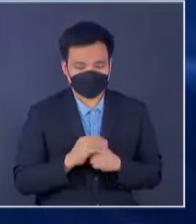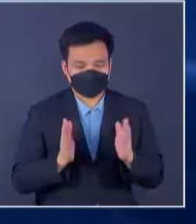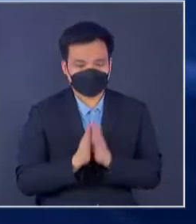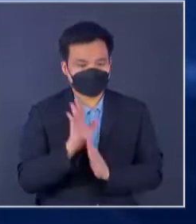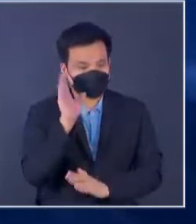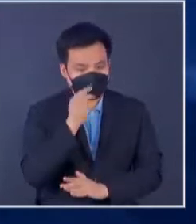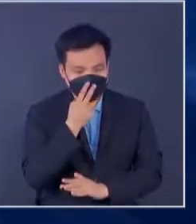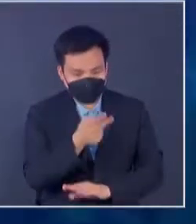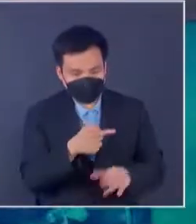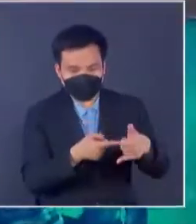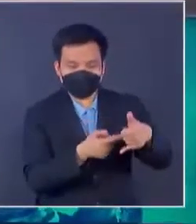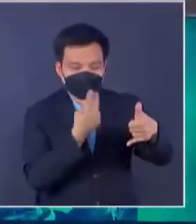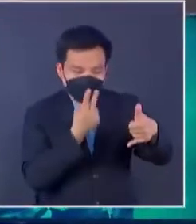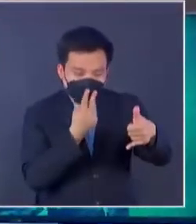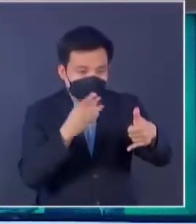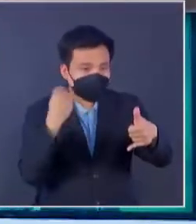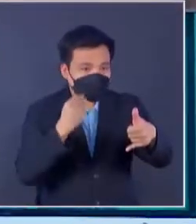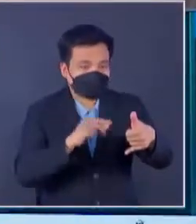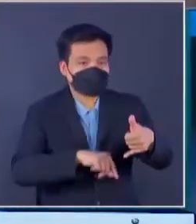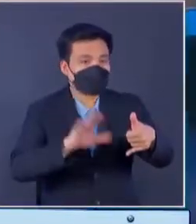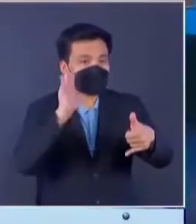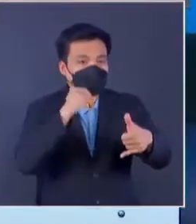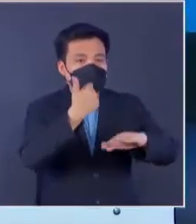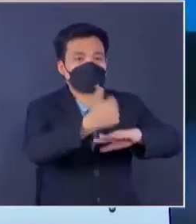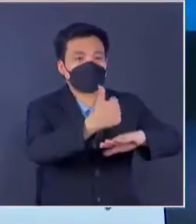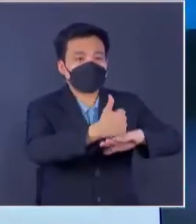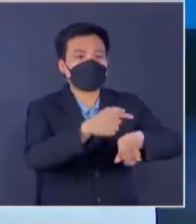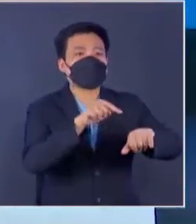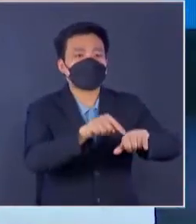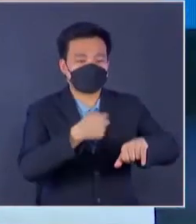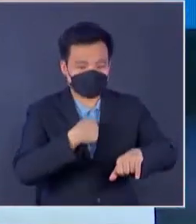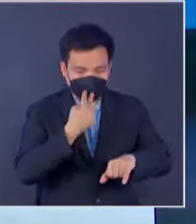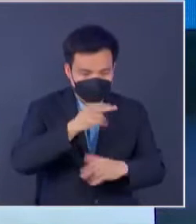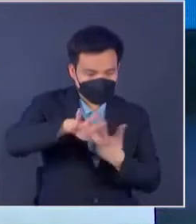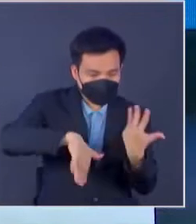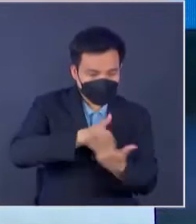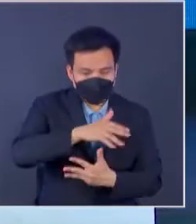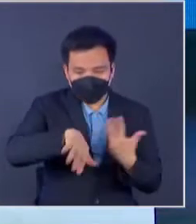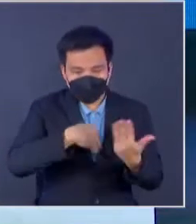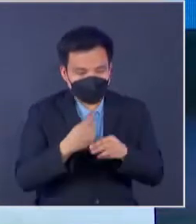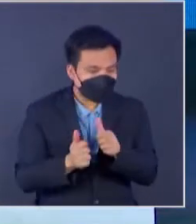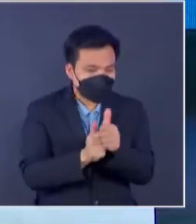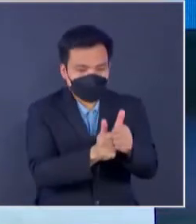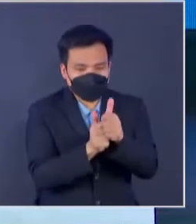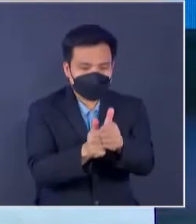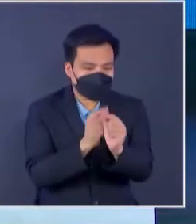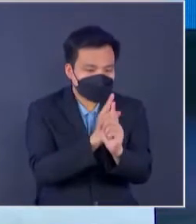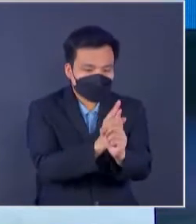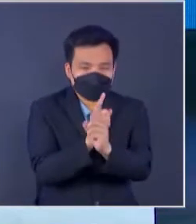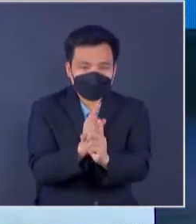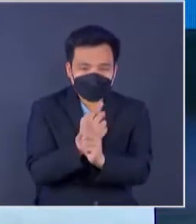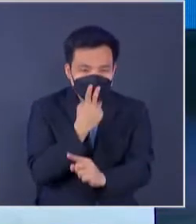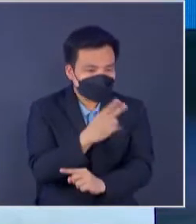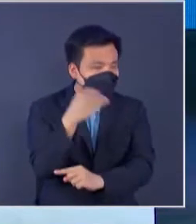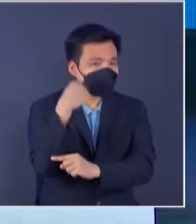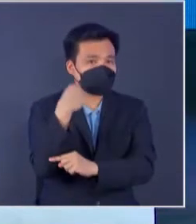อ คุณพ่อเป็นหัวหน้าอาสาแล้วก็จะเห็นบรรยากาศแบบนี้คุกคลีแบบนี้ทุกวันนะน้องก็จะเข้